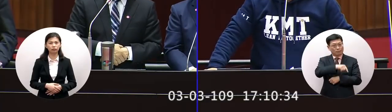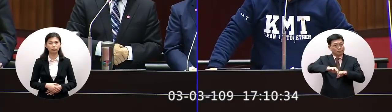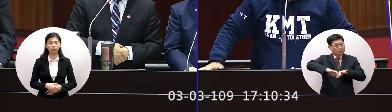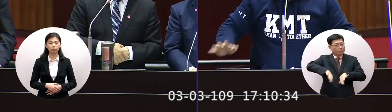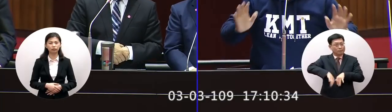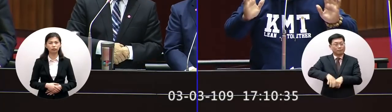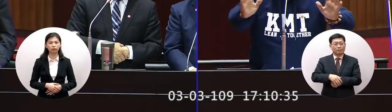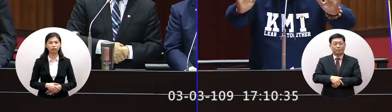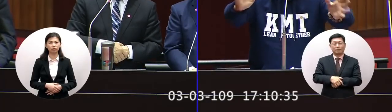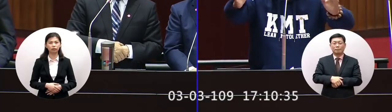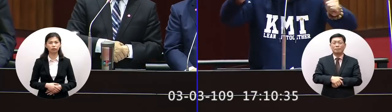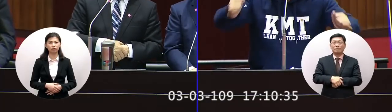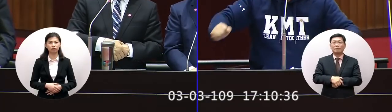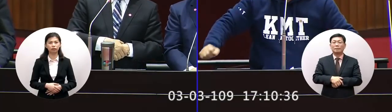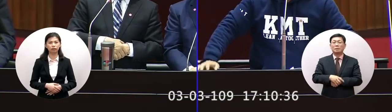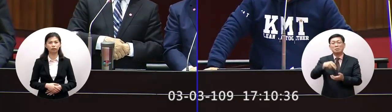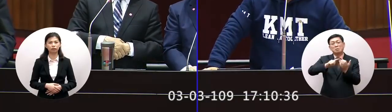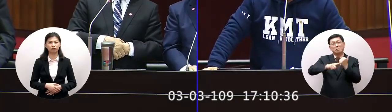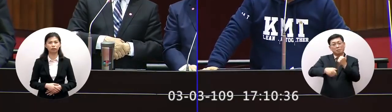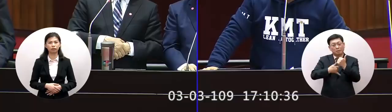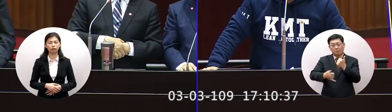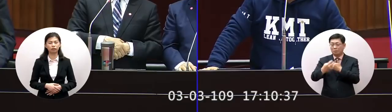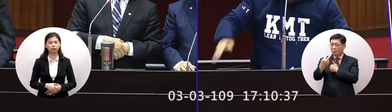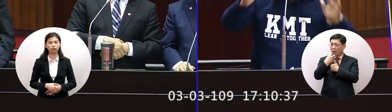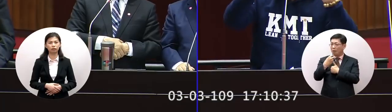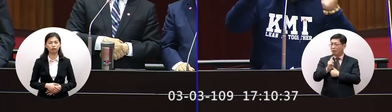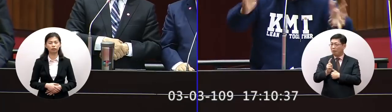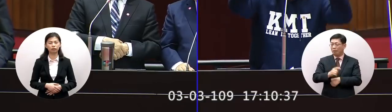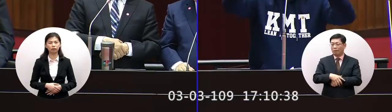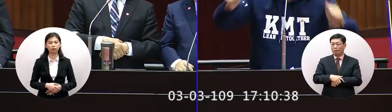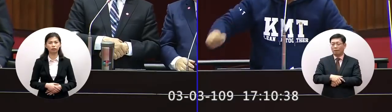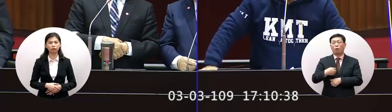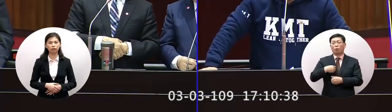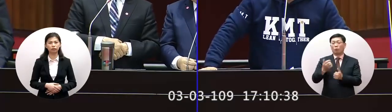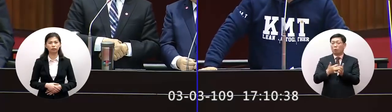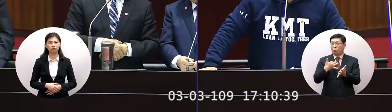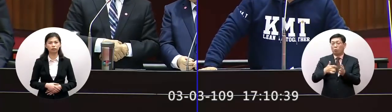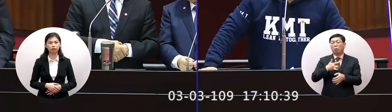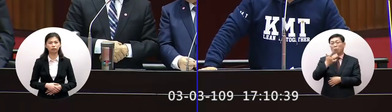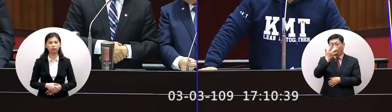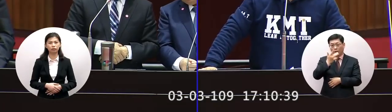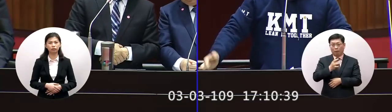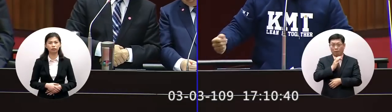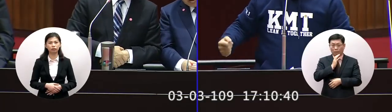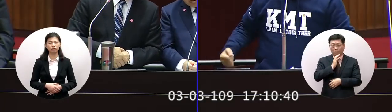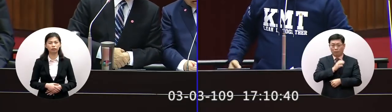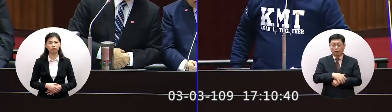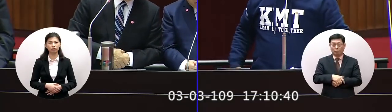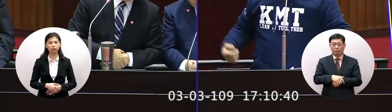呢。你是台湾立法委员，动作啥物货？动作讲款医生拢唔捌。